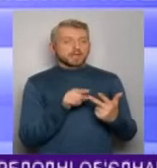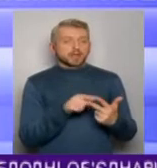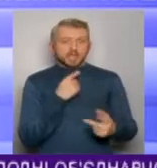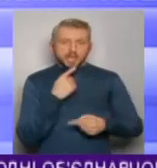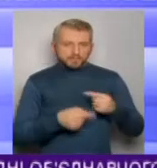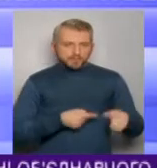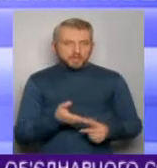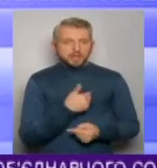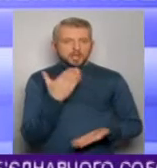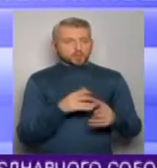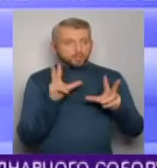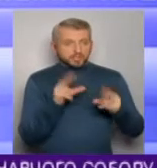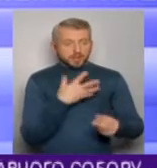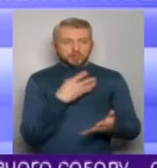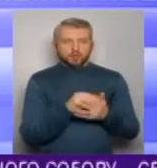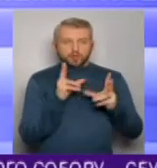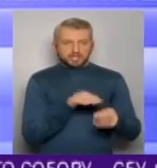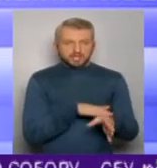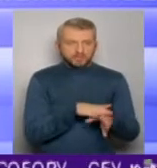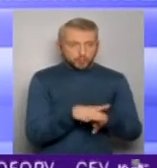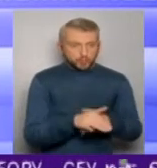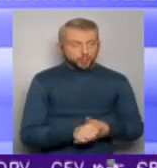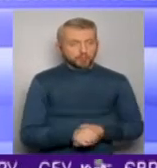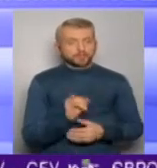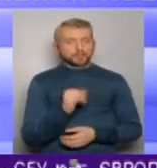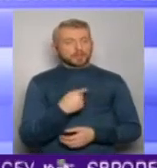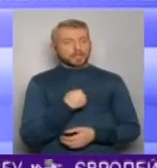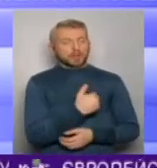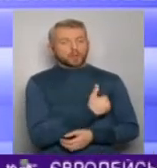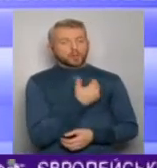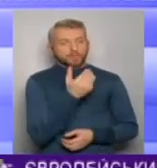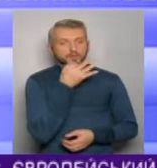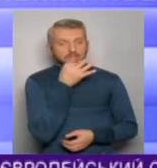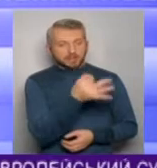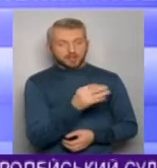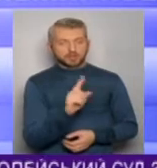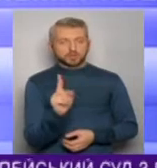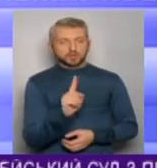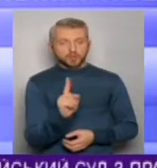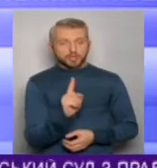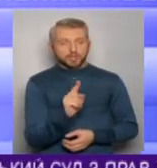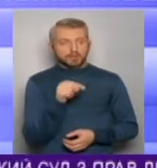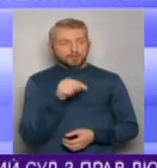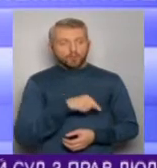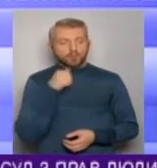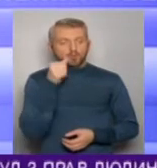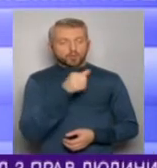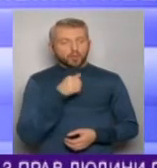зазвичай ми, якщо обіцяємо, ми свої обіцянки виконуємо. І я хочу вам сказати, що в цьому році,